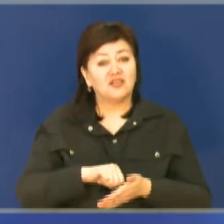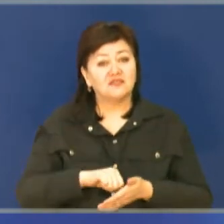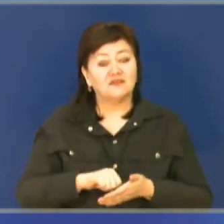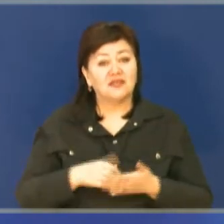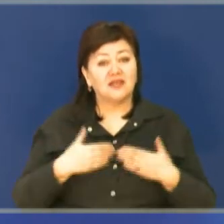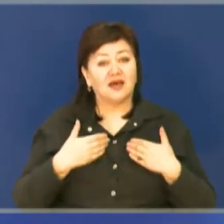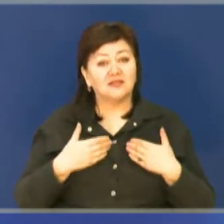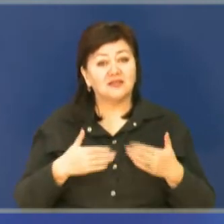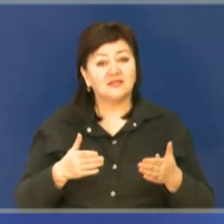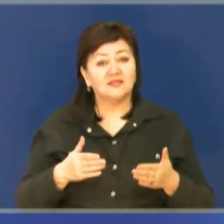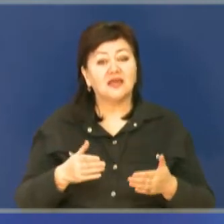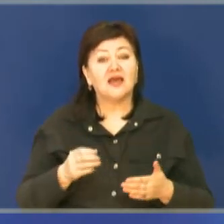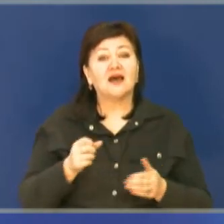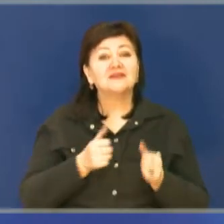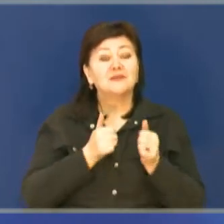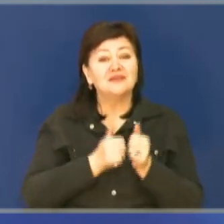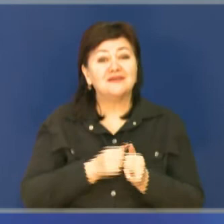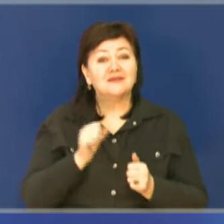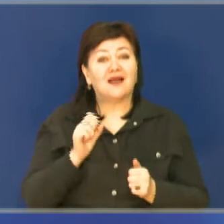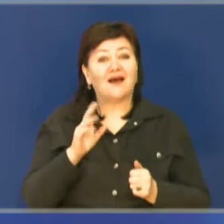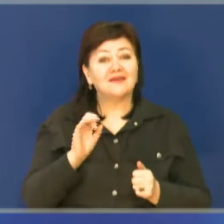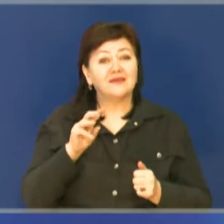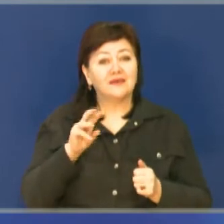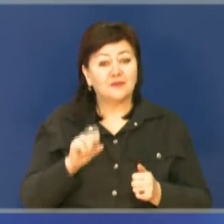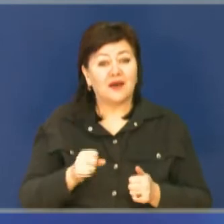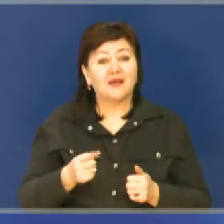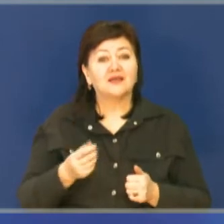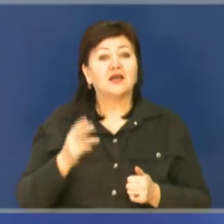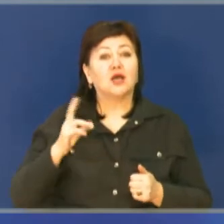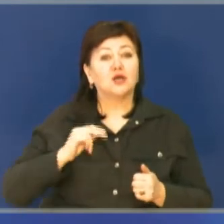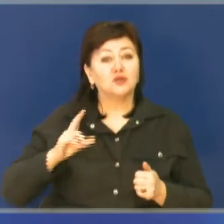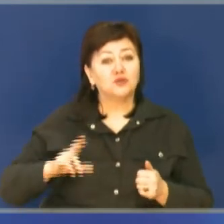акима города Семей Айдар Садырбаев, дочь поэта Сана Шакир Кызы,